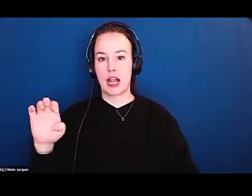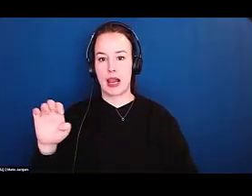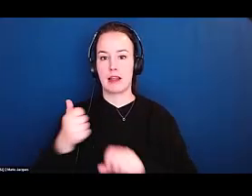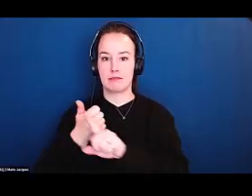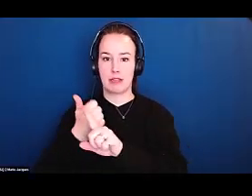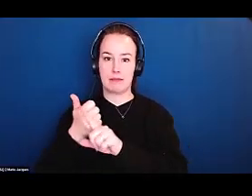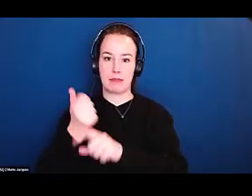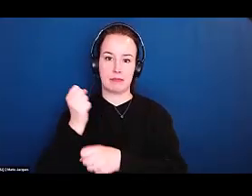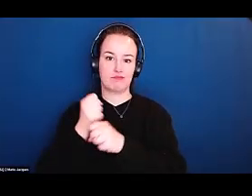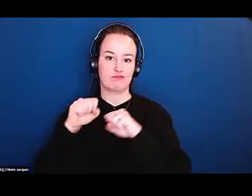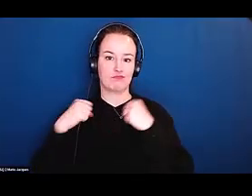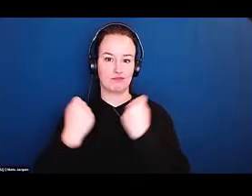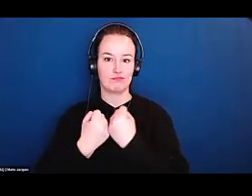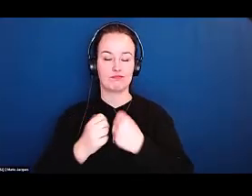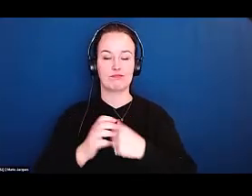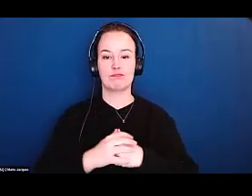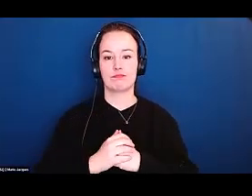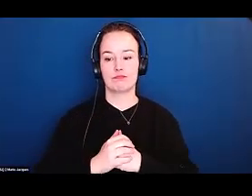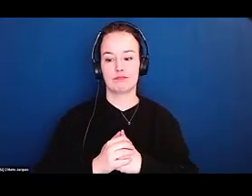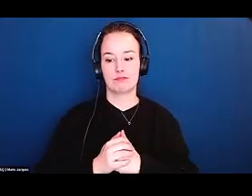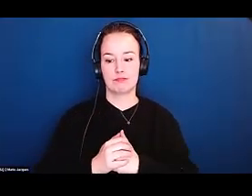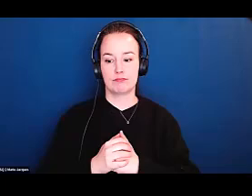assistante sociale